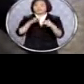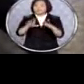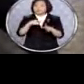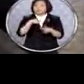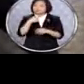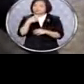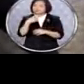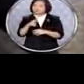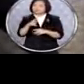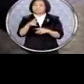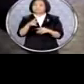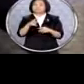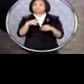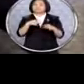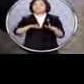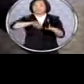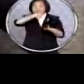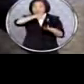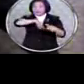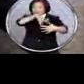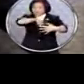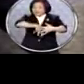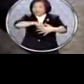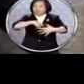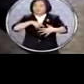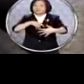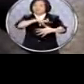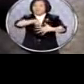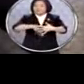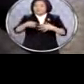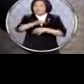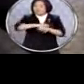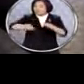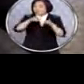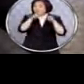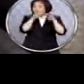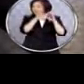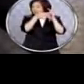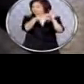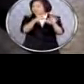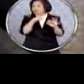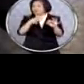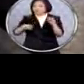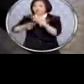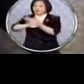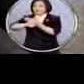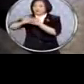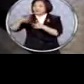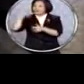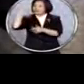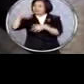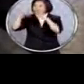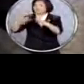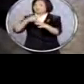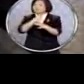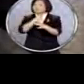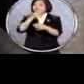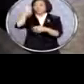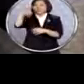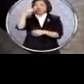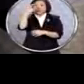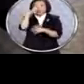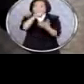续的要扩散我们内需产业之外，我们要扩展新的市场，因为既有的市场其实会发生萎缩，将来的这个欧